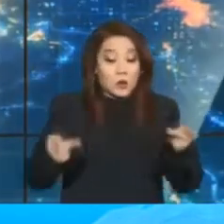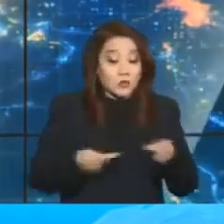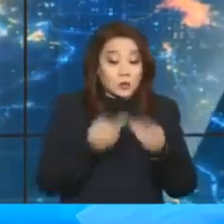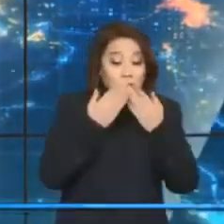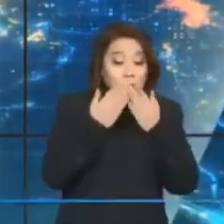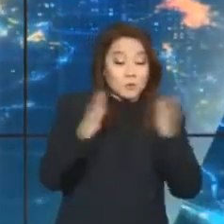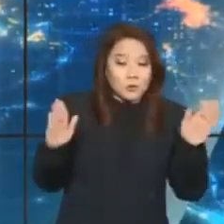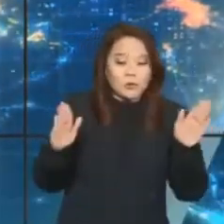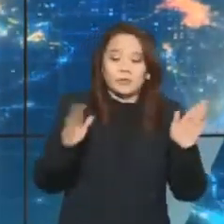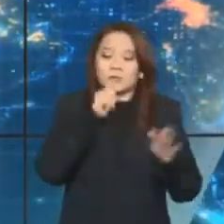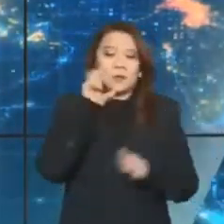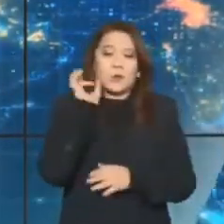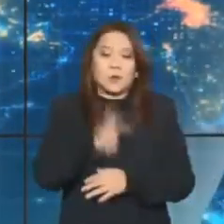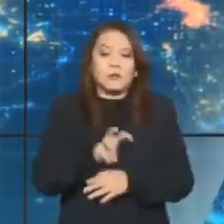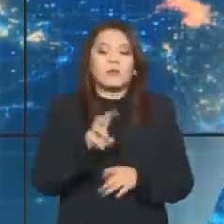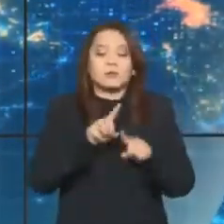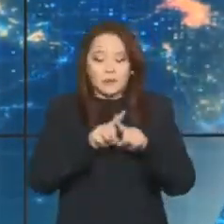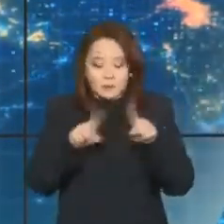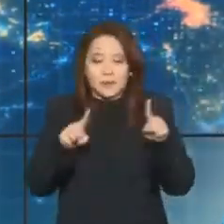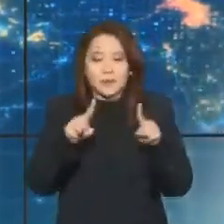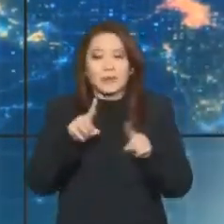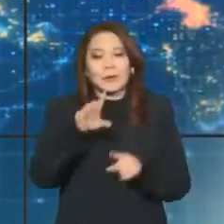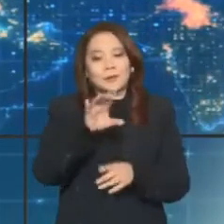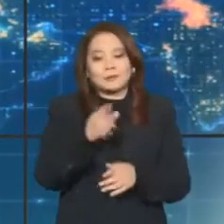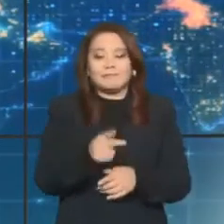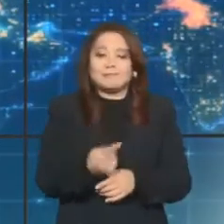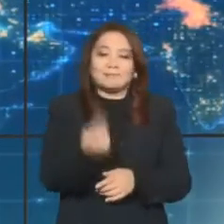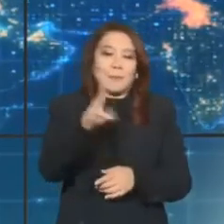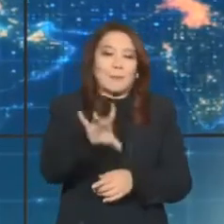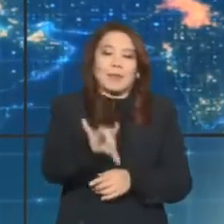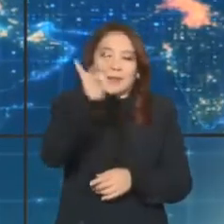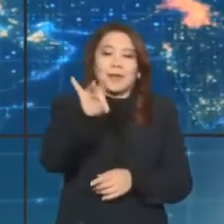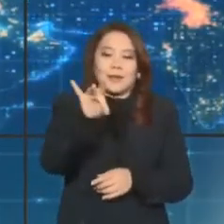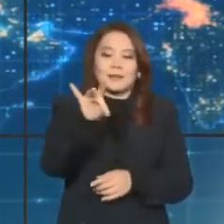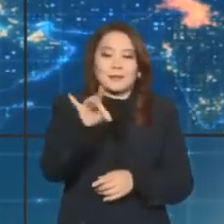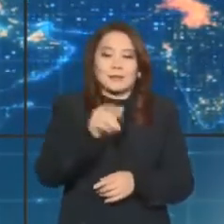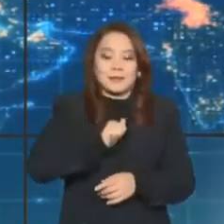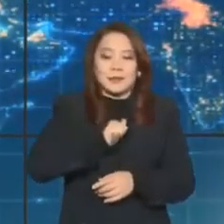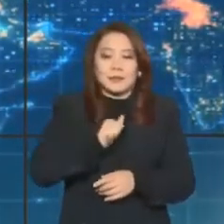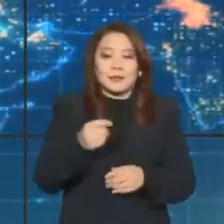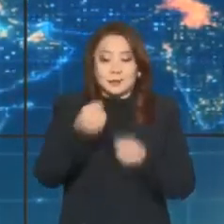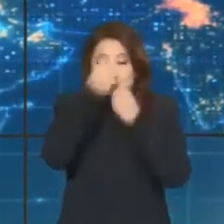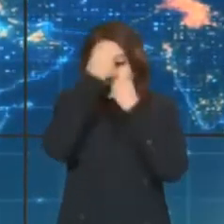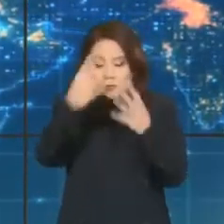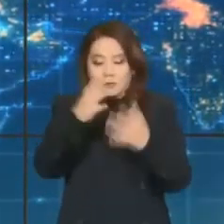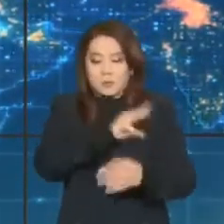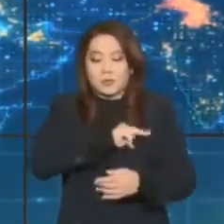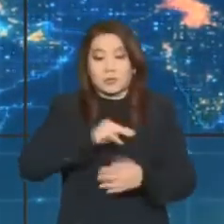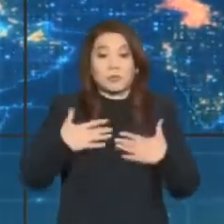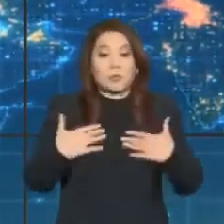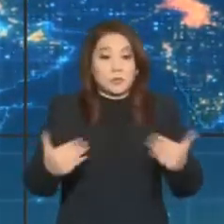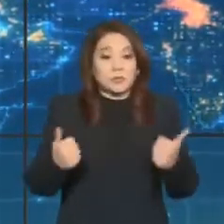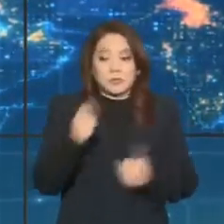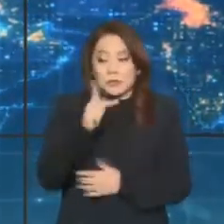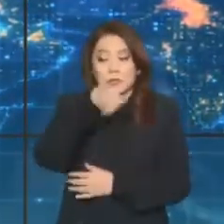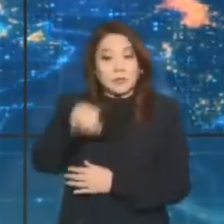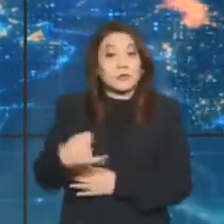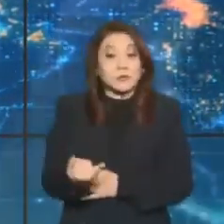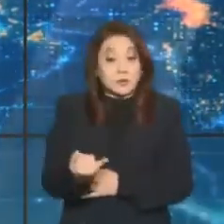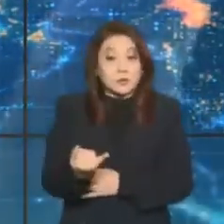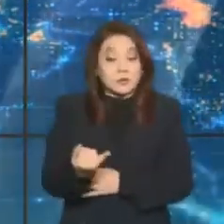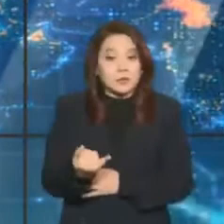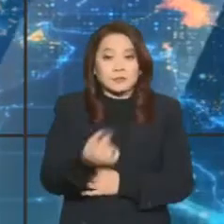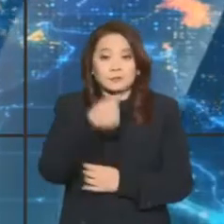diwajibkan tetapi adalah atas pilihan mengumumkannya perhari itu Menteri Kesehatan kami Jamaludin